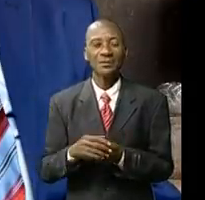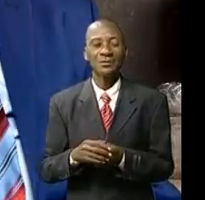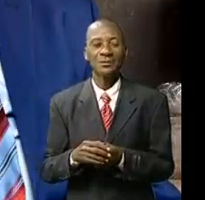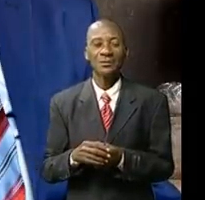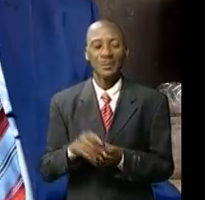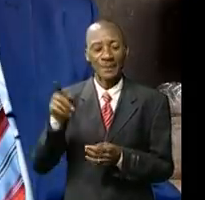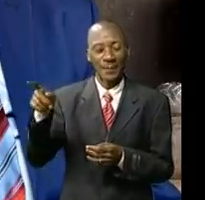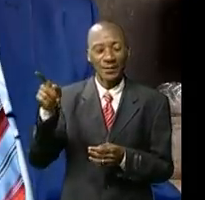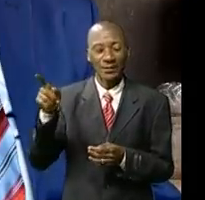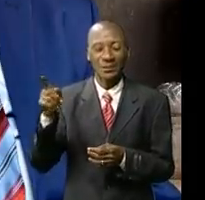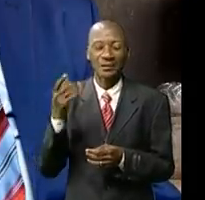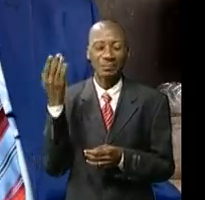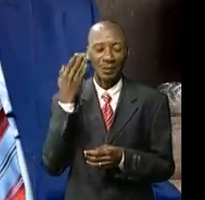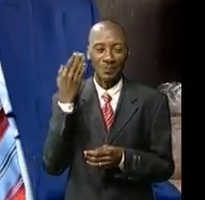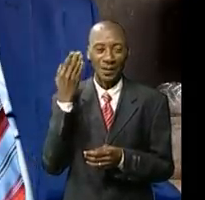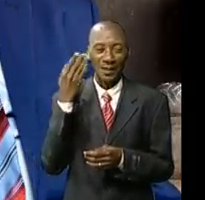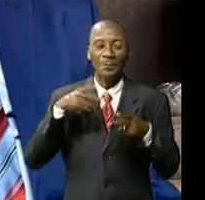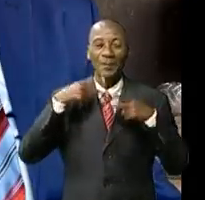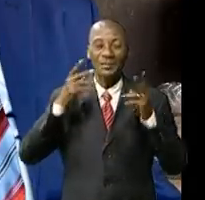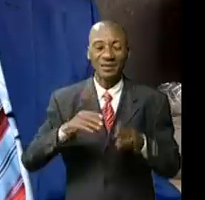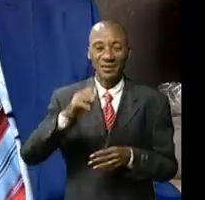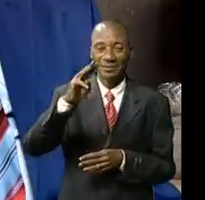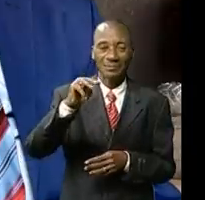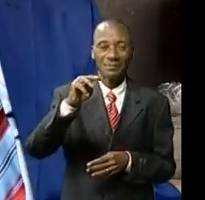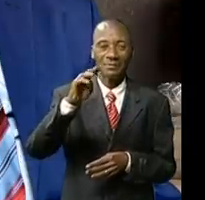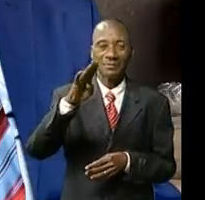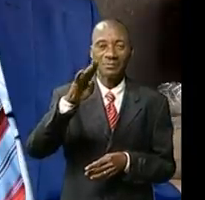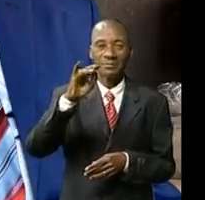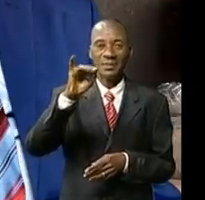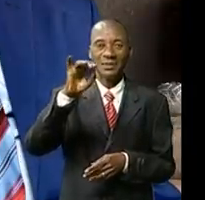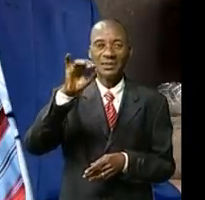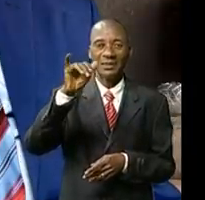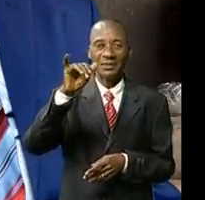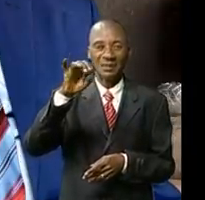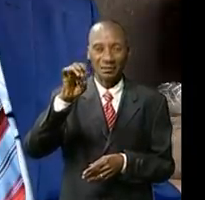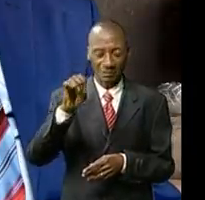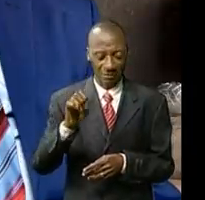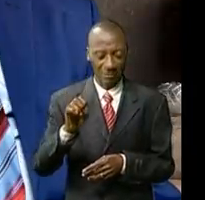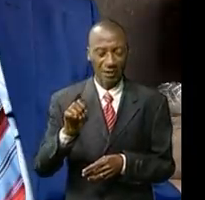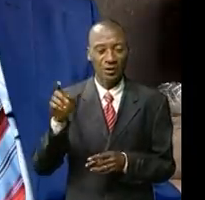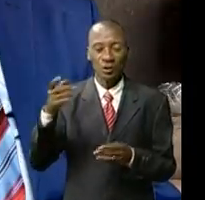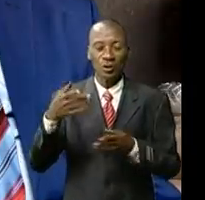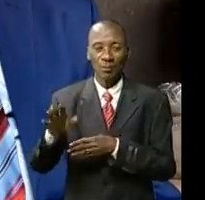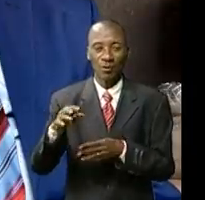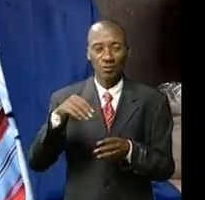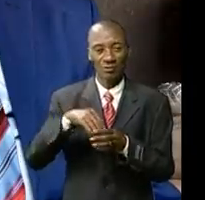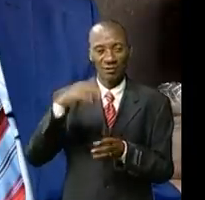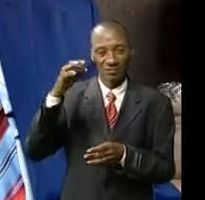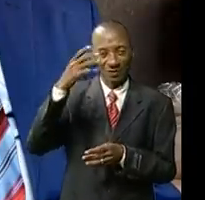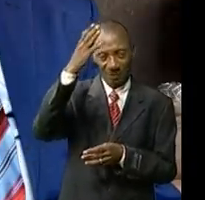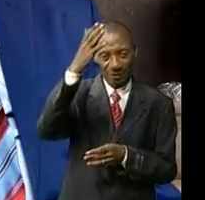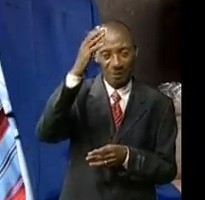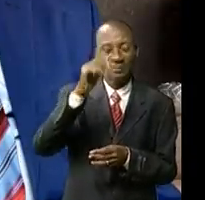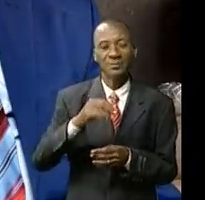le secrétariat général de la communauté Cité Bethel invite tous les pasteurs responsables dans différents districts à suspendre toutes